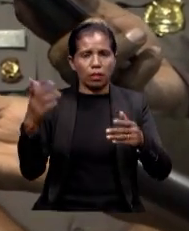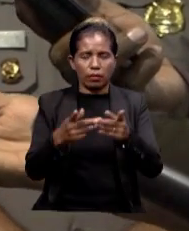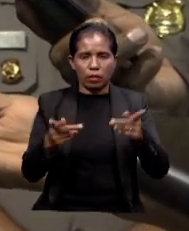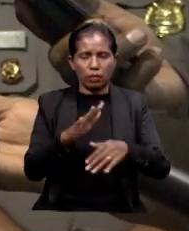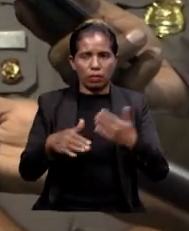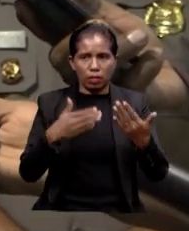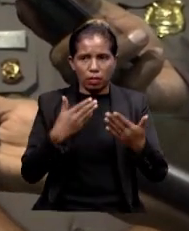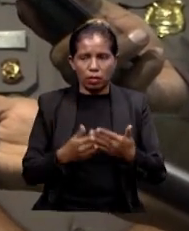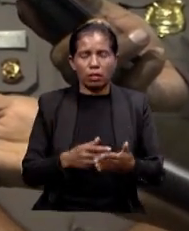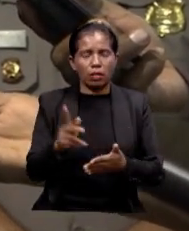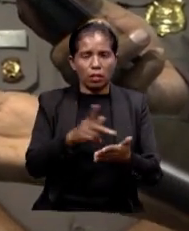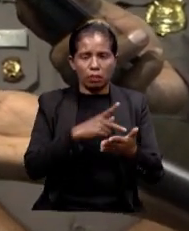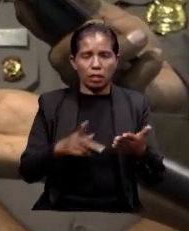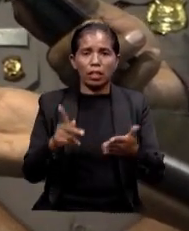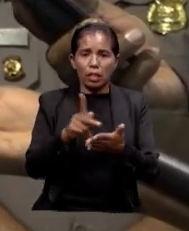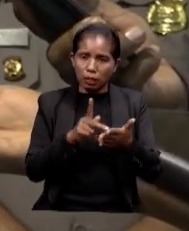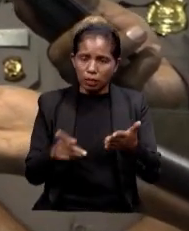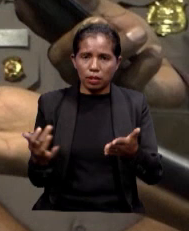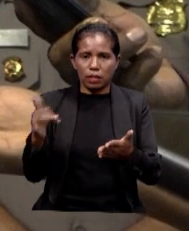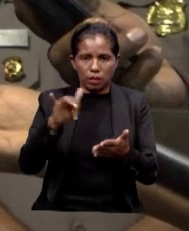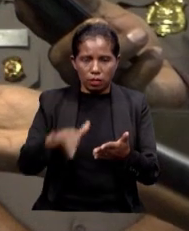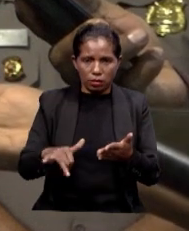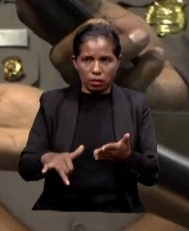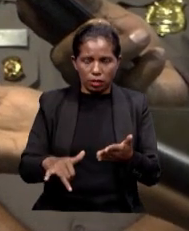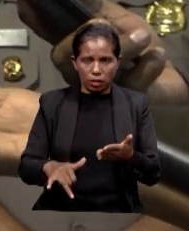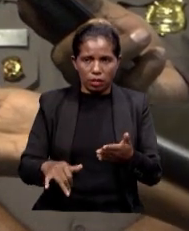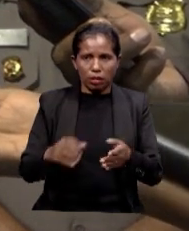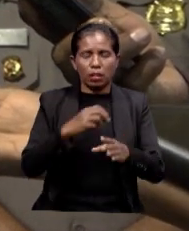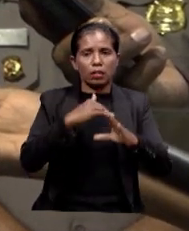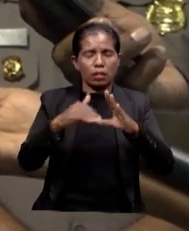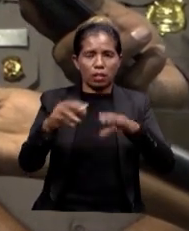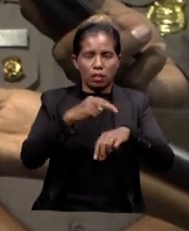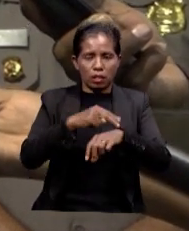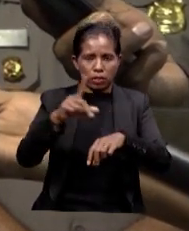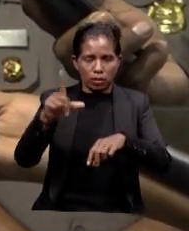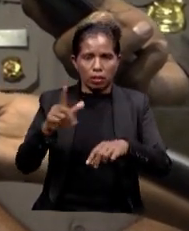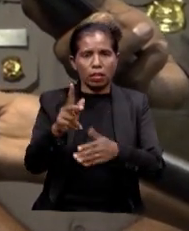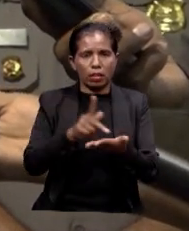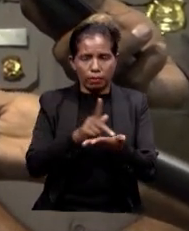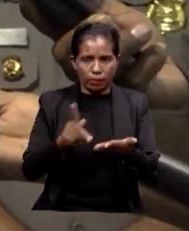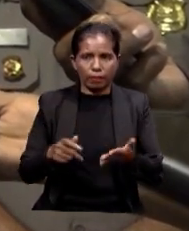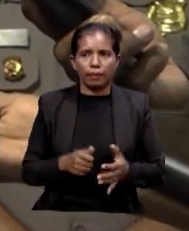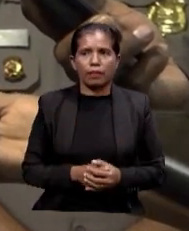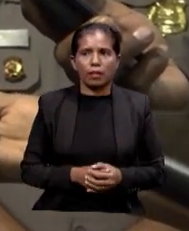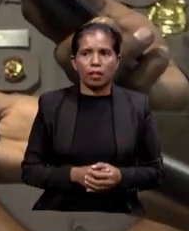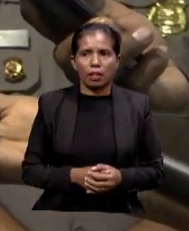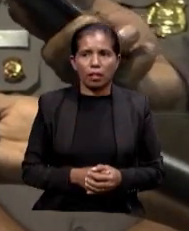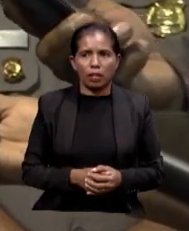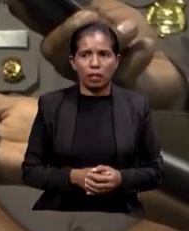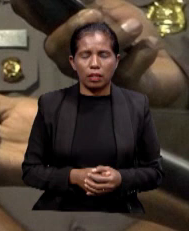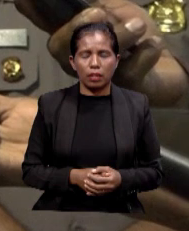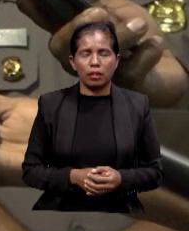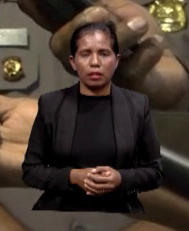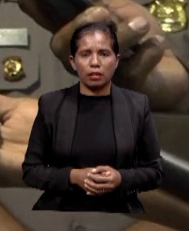adalah kejahatan-kejahatan yang masuk dalam kejahatan transnasional atau transnational crime. Sedangkan kejahatan yang terjadi